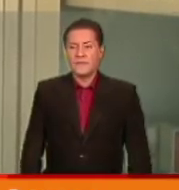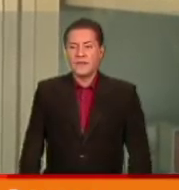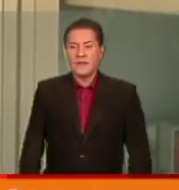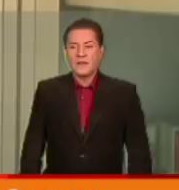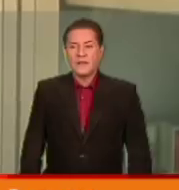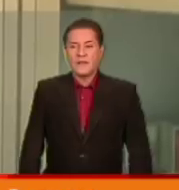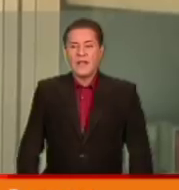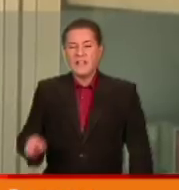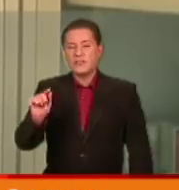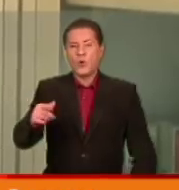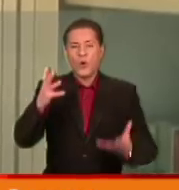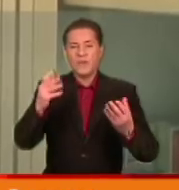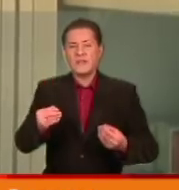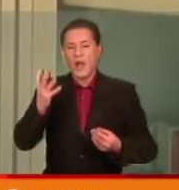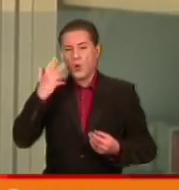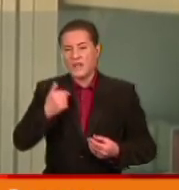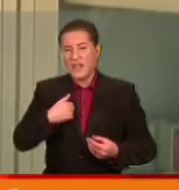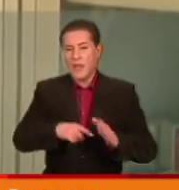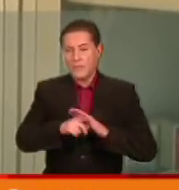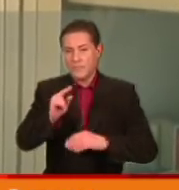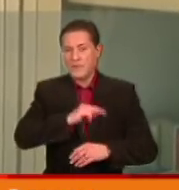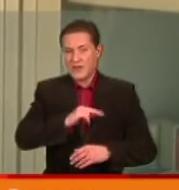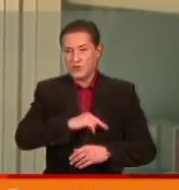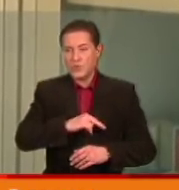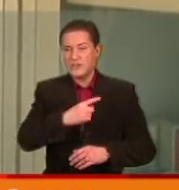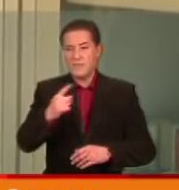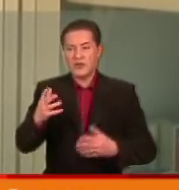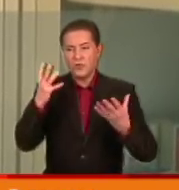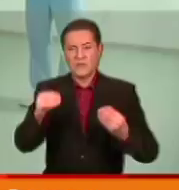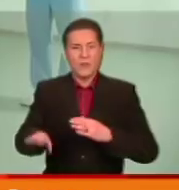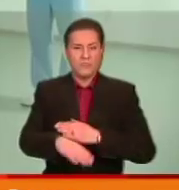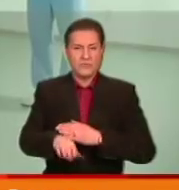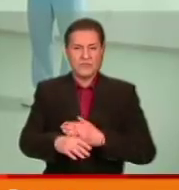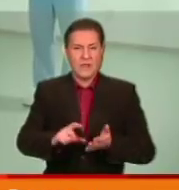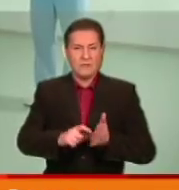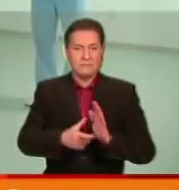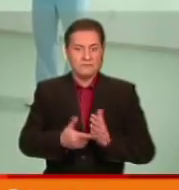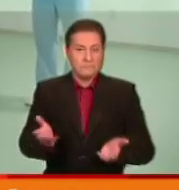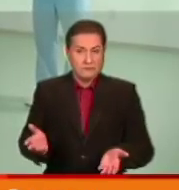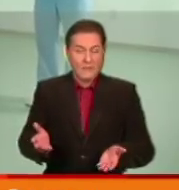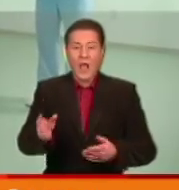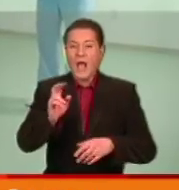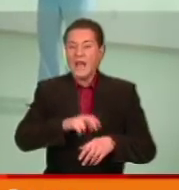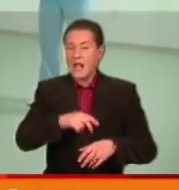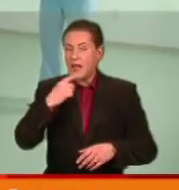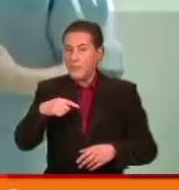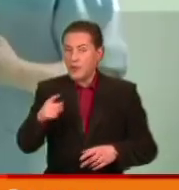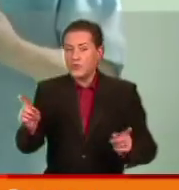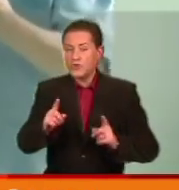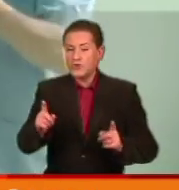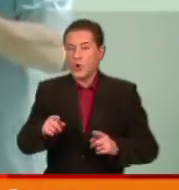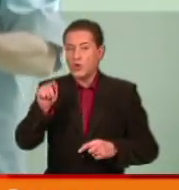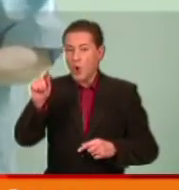того дня, відколи я тут працюю, з першого дня відкриття, він пустий. Лікарі переконують, проблема в тому, що до